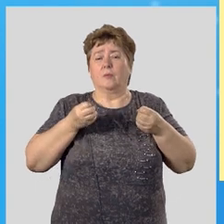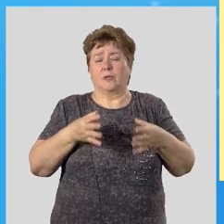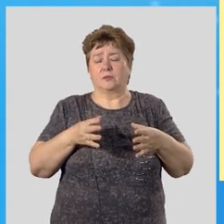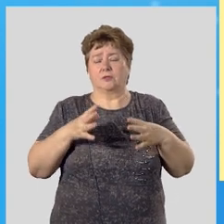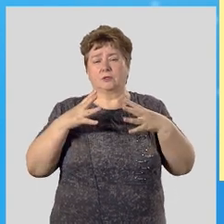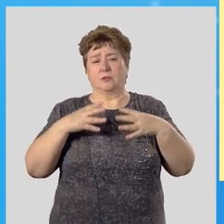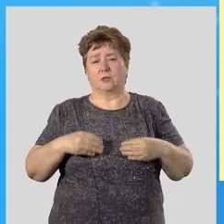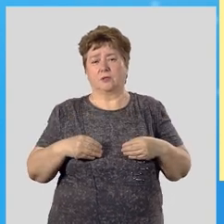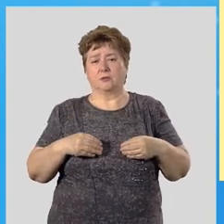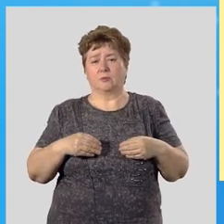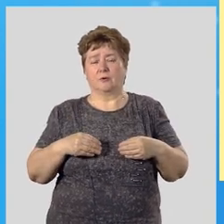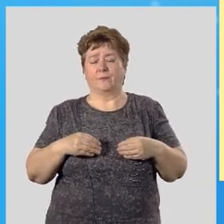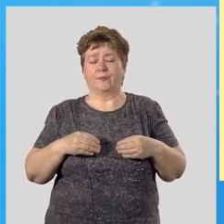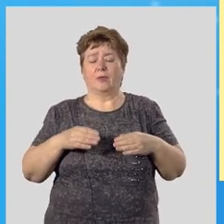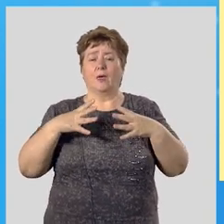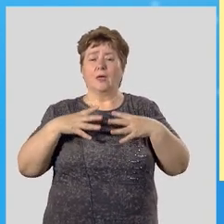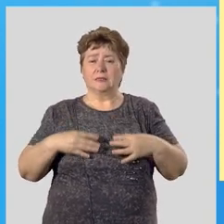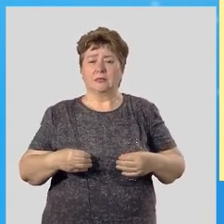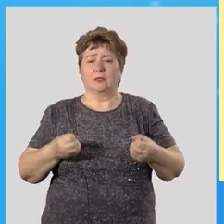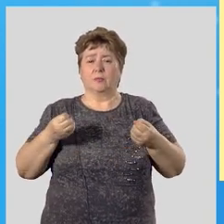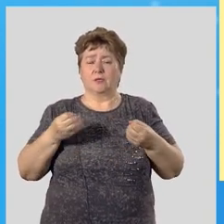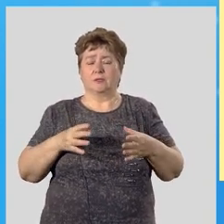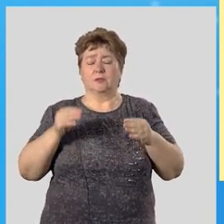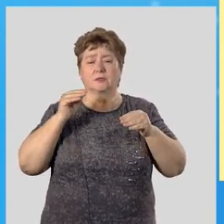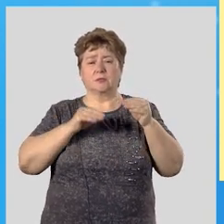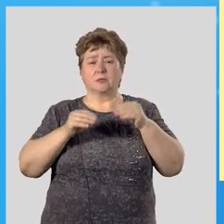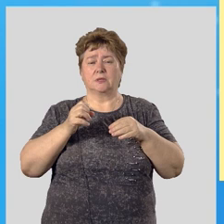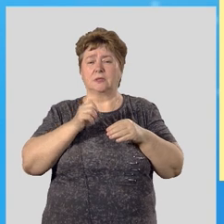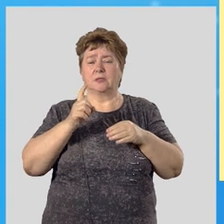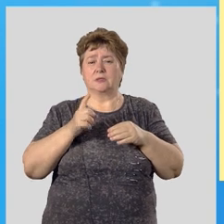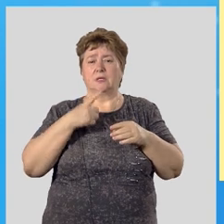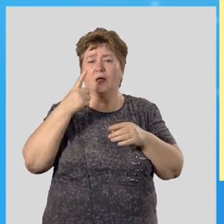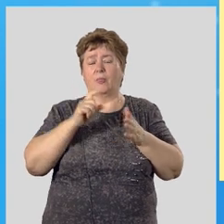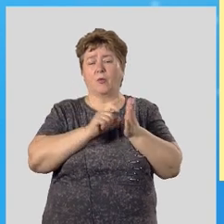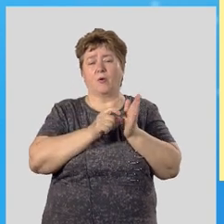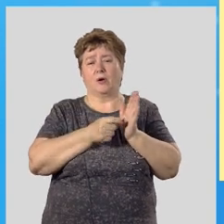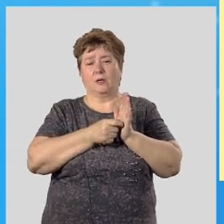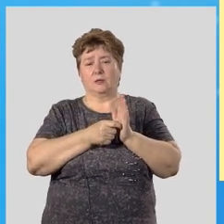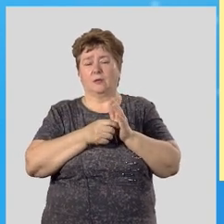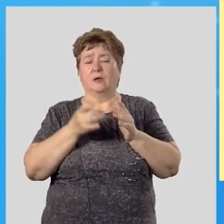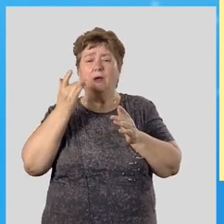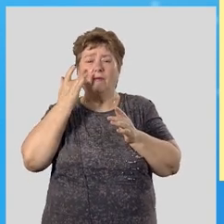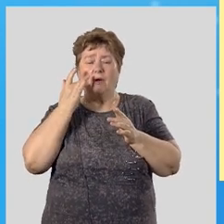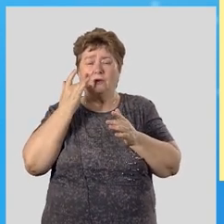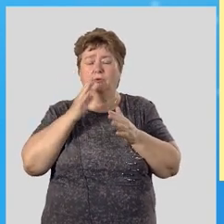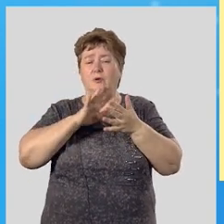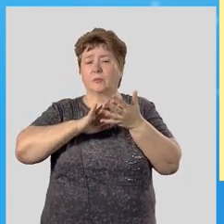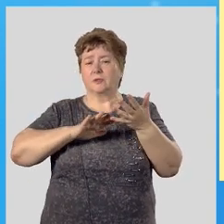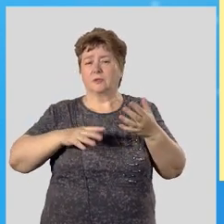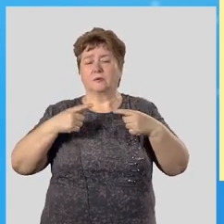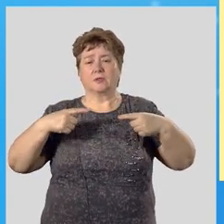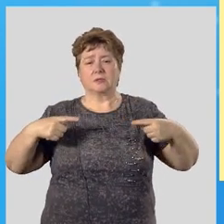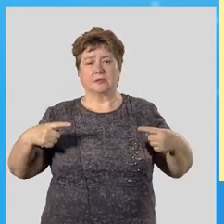простейших организмах? Тело простейших состоит из одной клетки, в которой